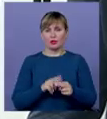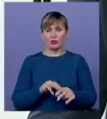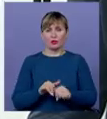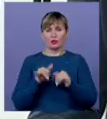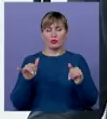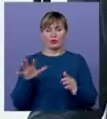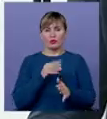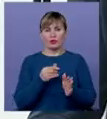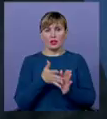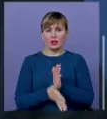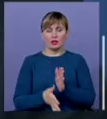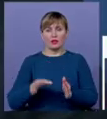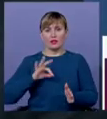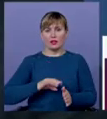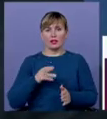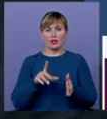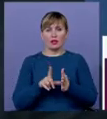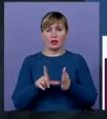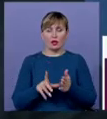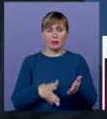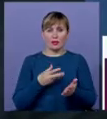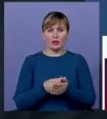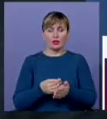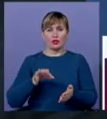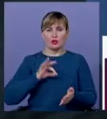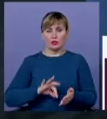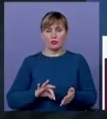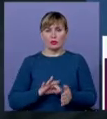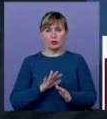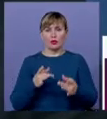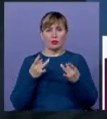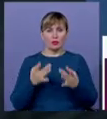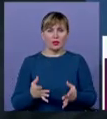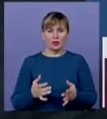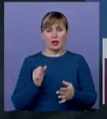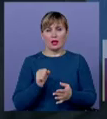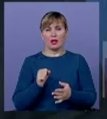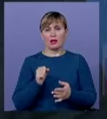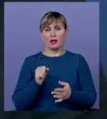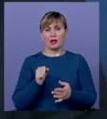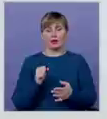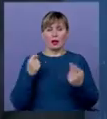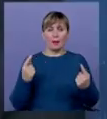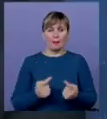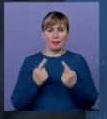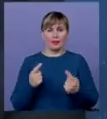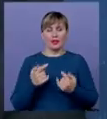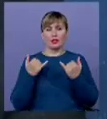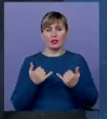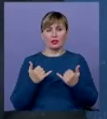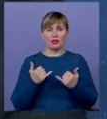увеличиваются все расходы. Выгодно для налогоплательщиков использовать не упрощенную декларацию, а обычную. Сейчас